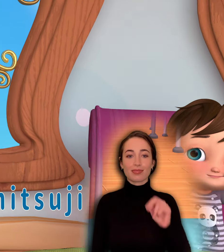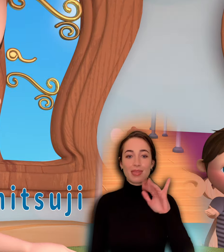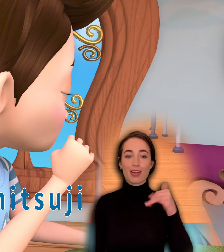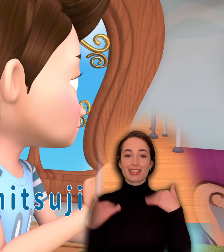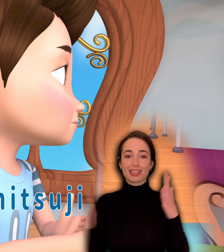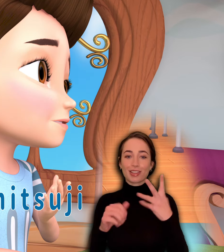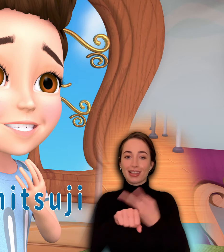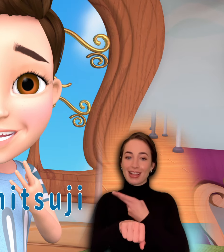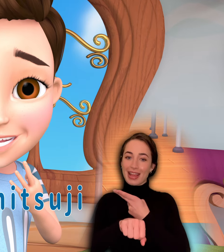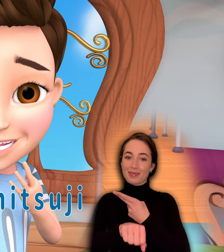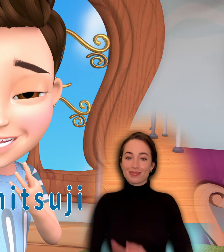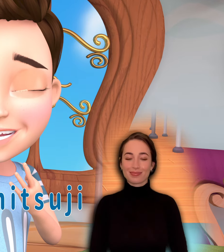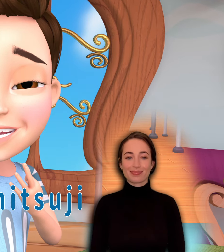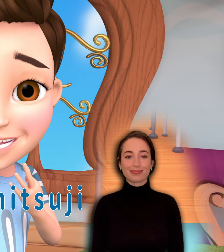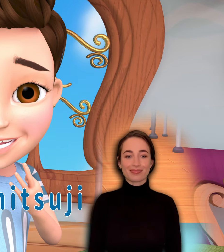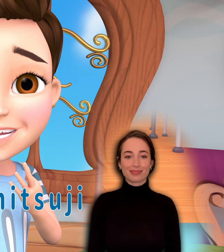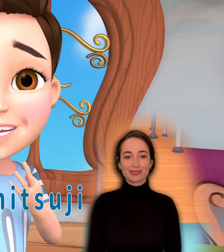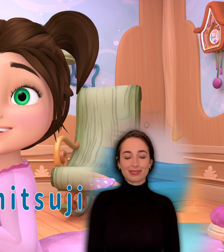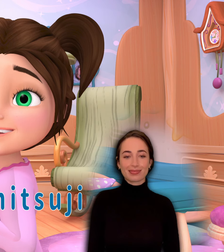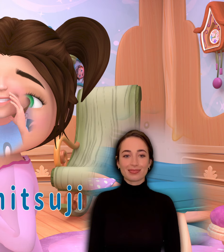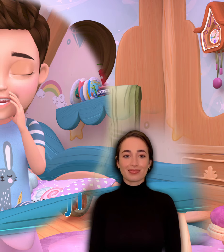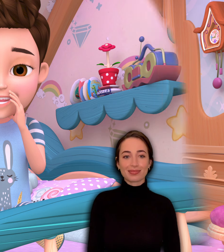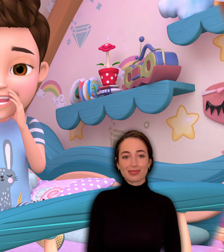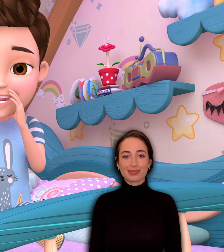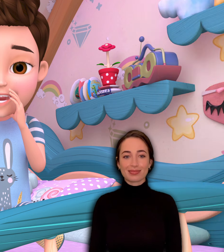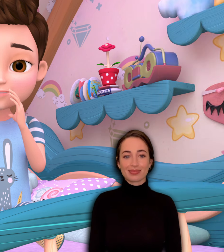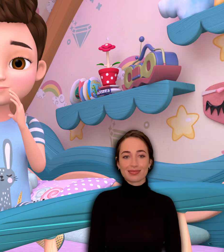ましょうメリさんの羊